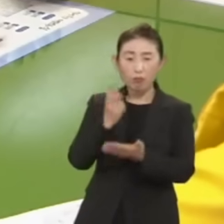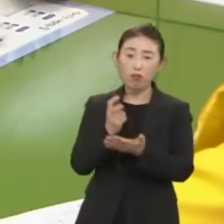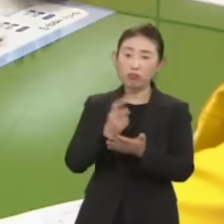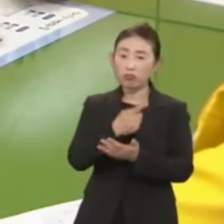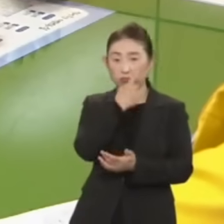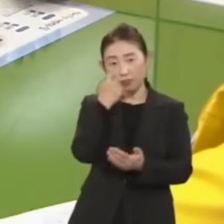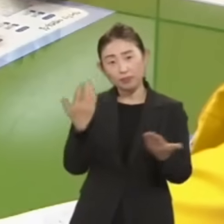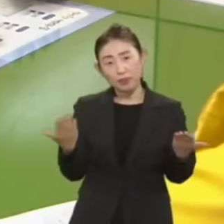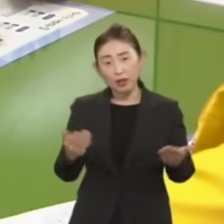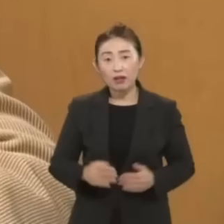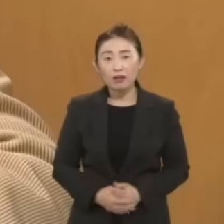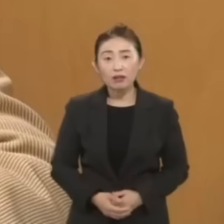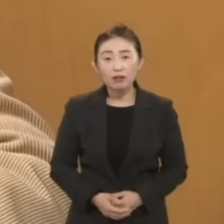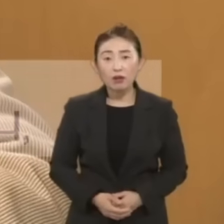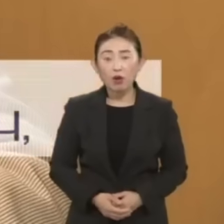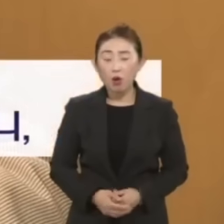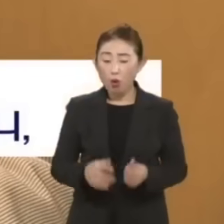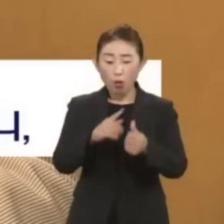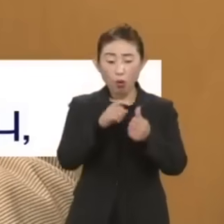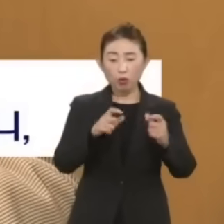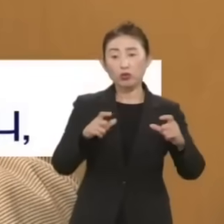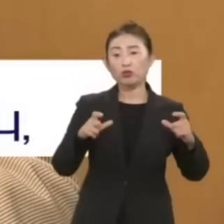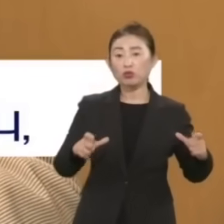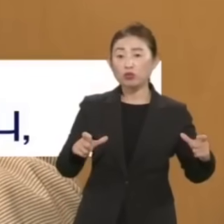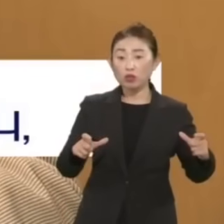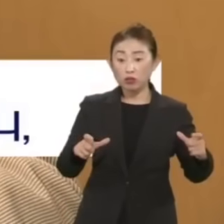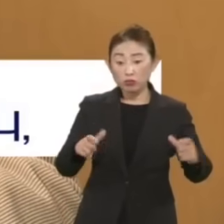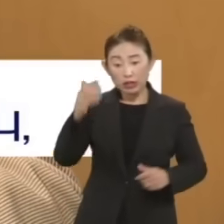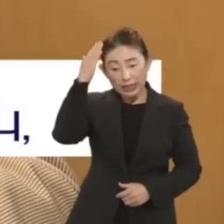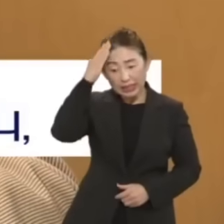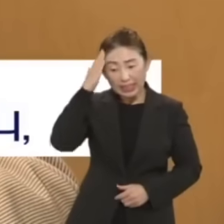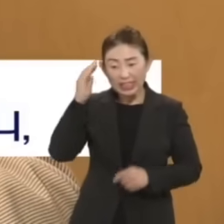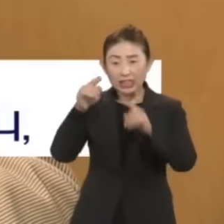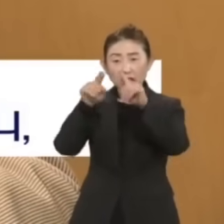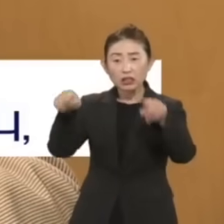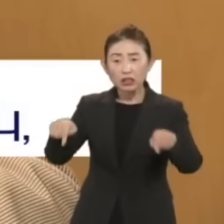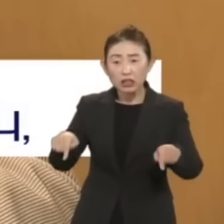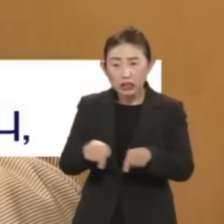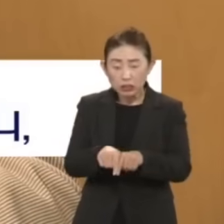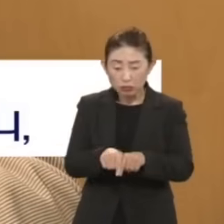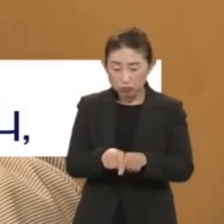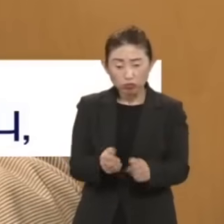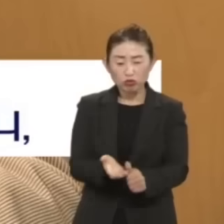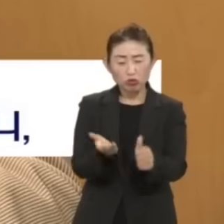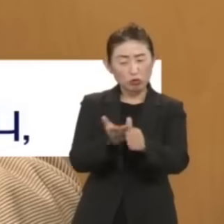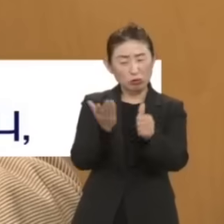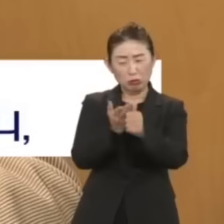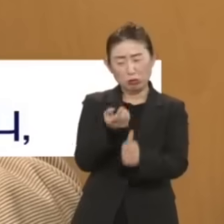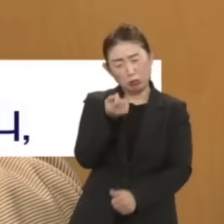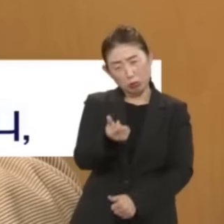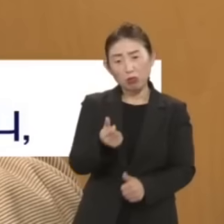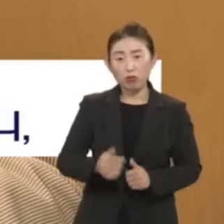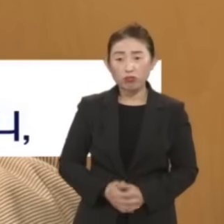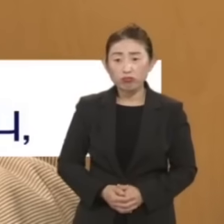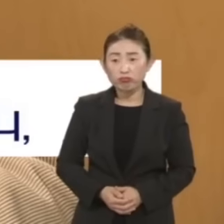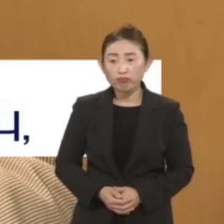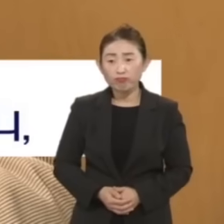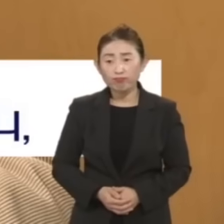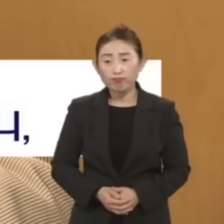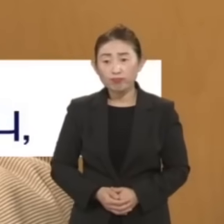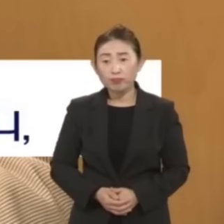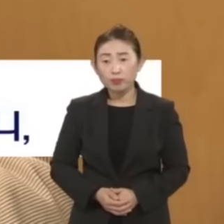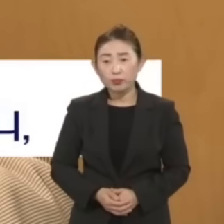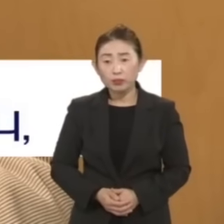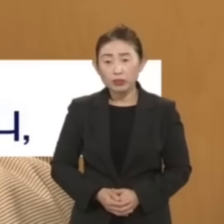겁니다. 홍성군에서는 원물인 김이 생산량이 극히 미미하기 때문에 이걸로는 불가를 하고요.